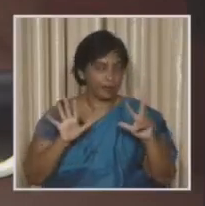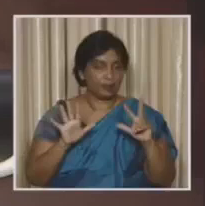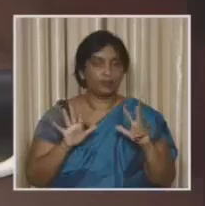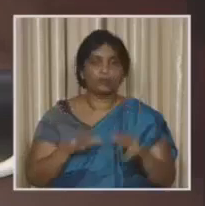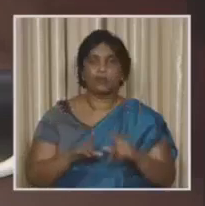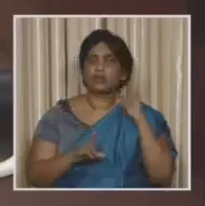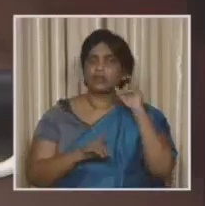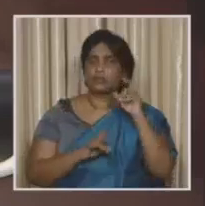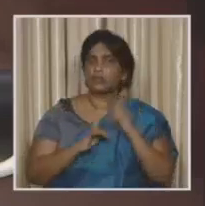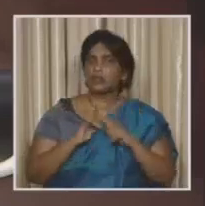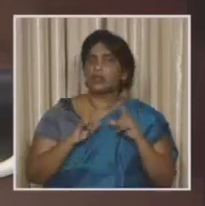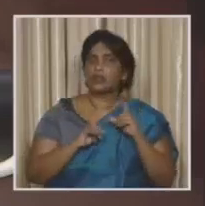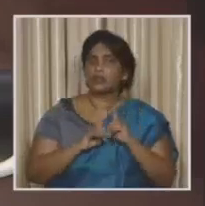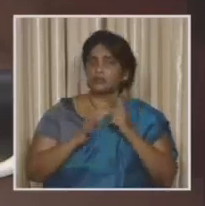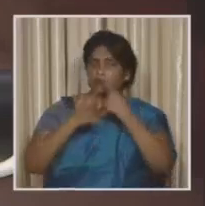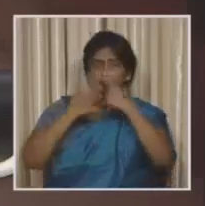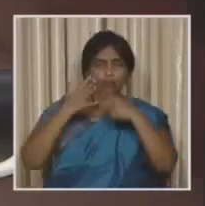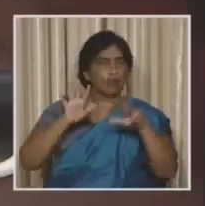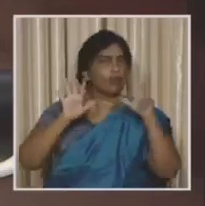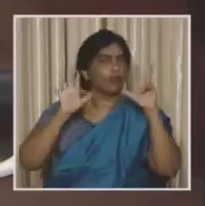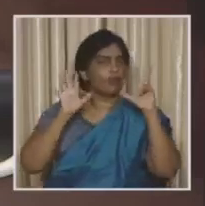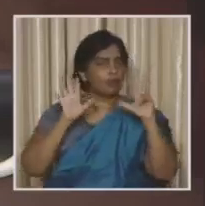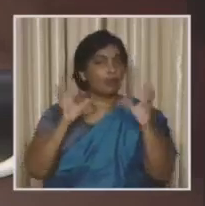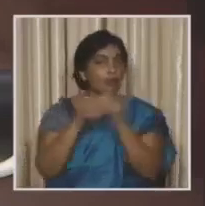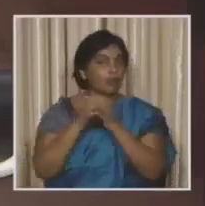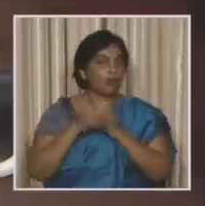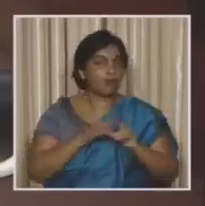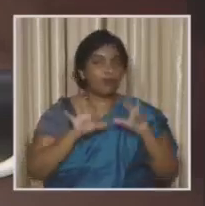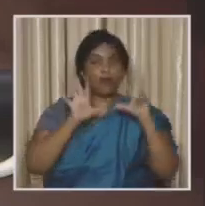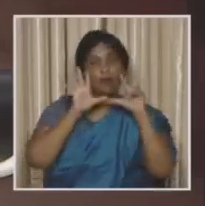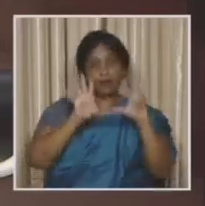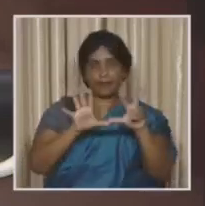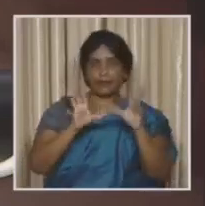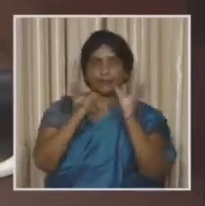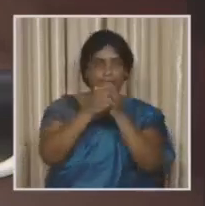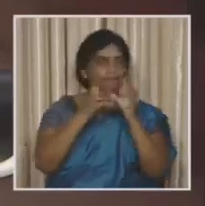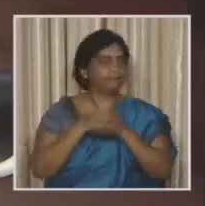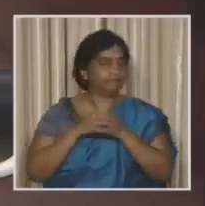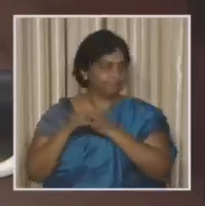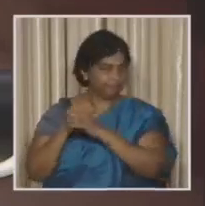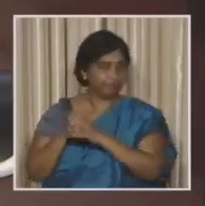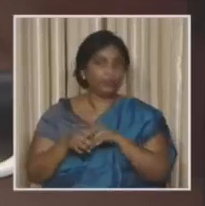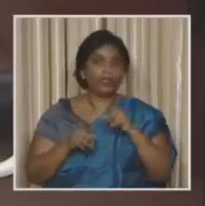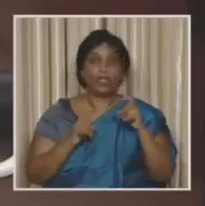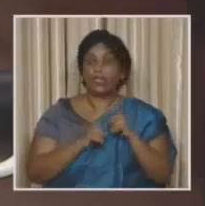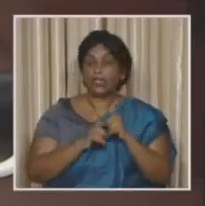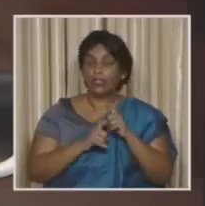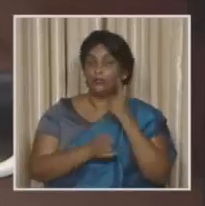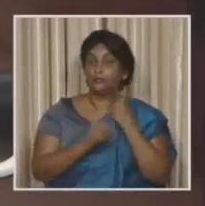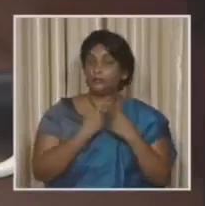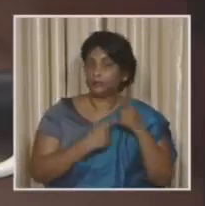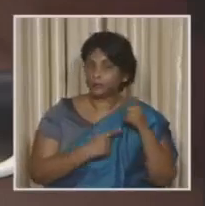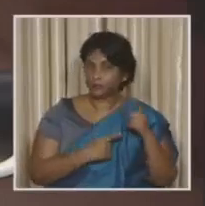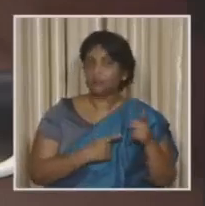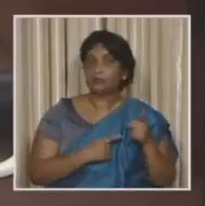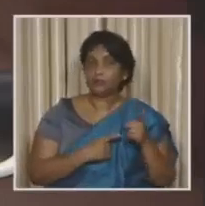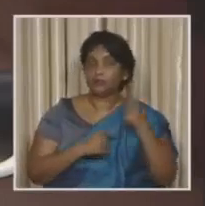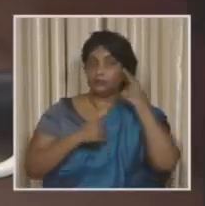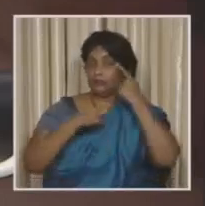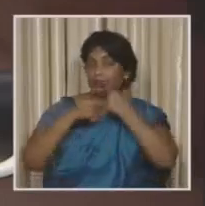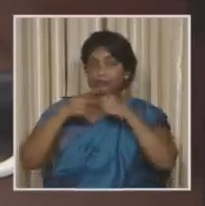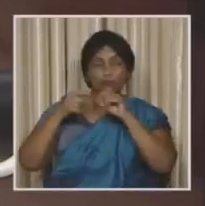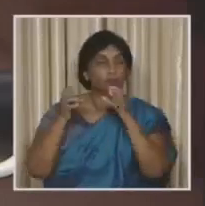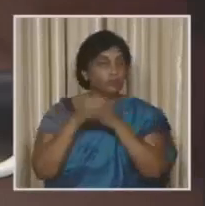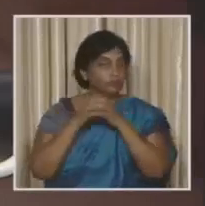අපරාධ පරීක්ෂණ දෙපාර්තමේන්තුව මේ සිදුවීම් අටට කණ්ඩායම් අටක් පත් කරලා තිබුණා. මේ දෙහිවල පරීක්ෂණය ඔහුට සිදුවීම් මටක පරීක්ෂ